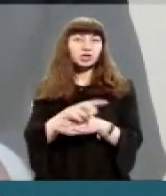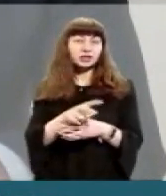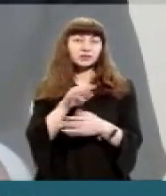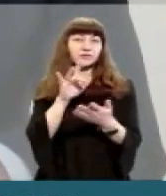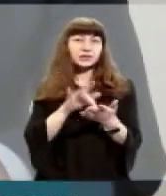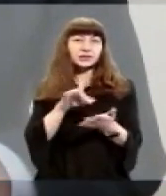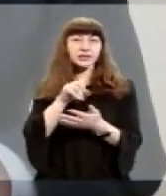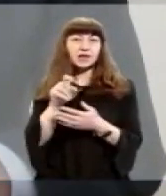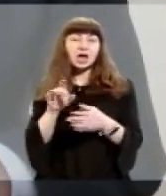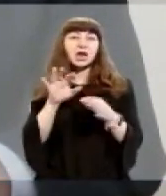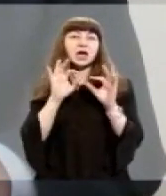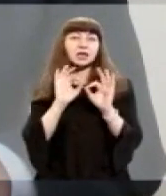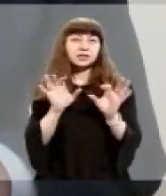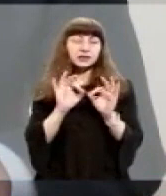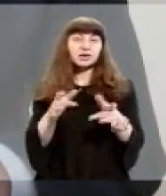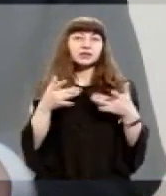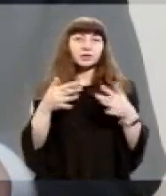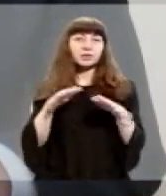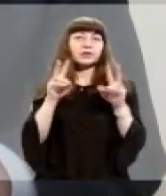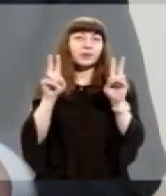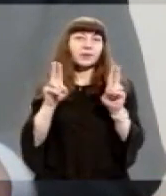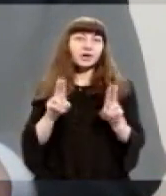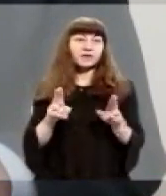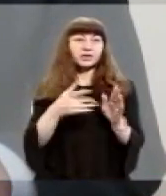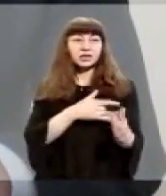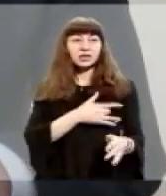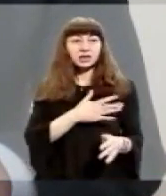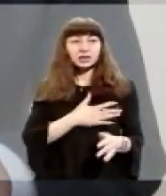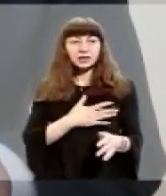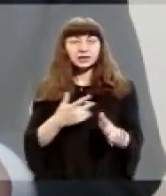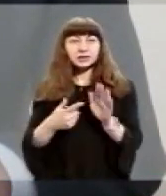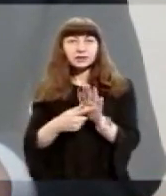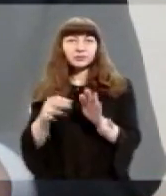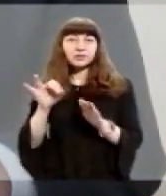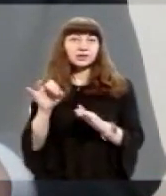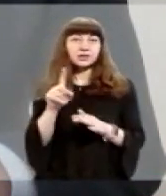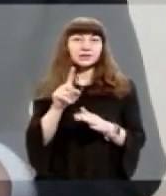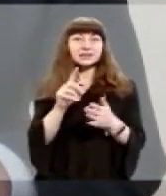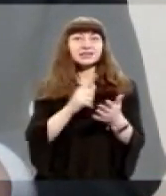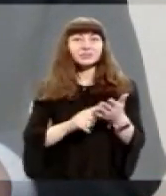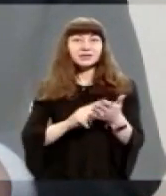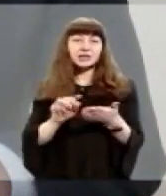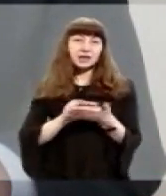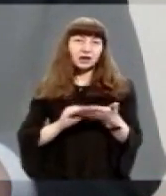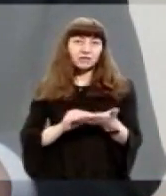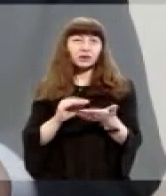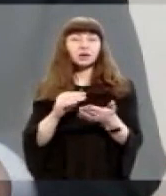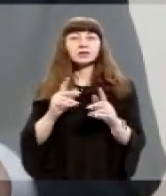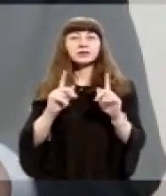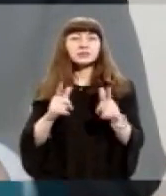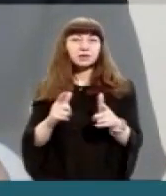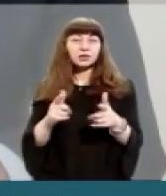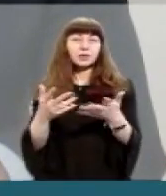мен ережелерді білу мақсатында жүгінді. Қазір 70 өтініштің 7-сі мақұлданды. Бірінші кезеңнен өтті. Қажетті құжаттар